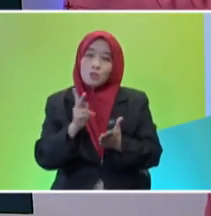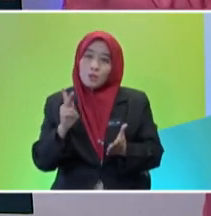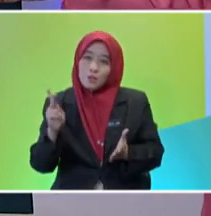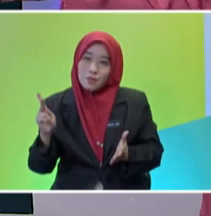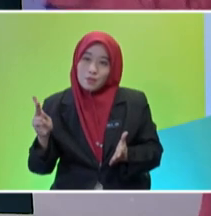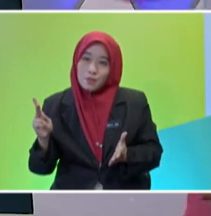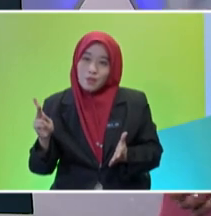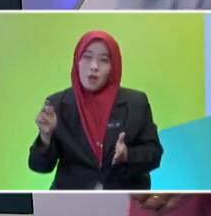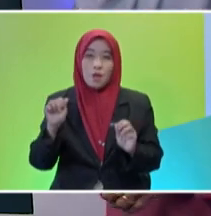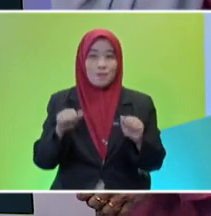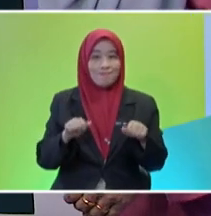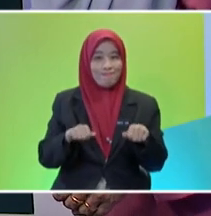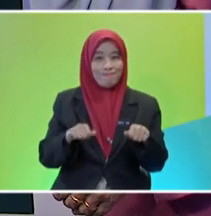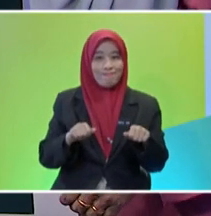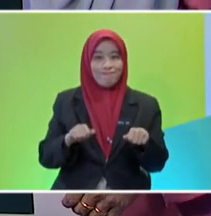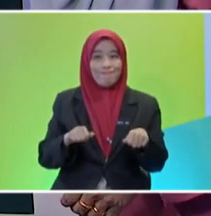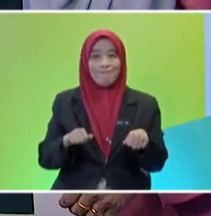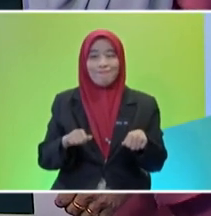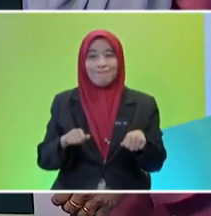sini juga. Boleh. Kita letak sini.